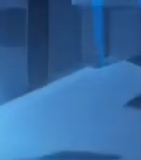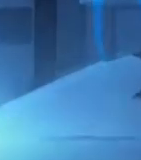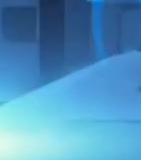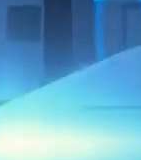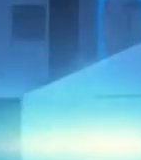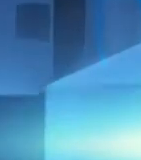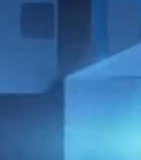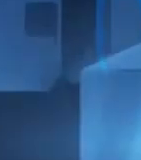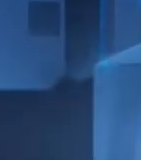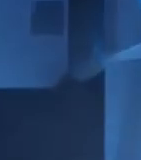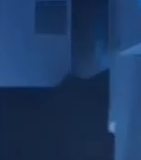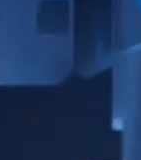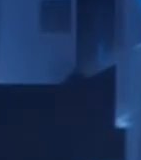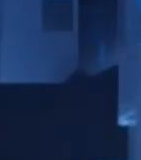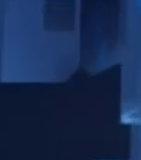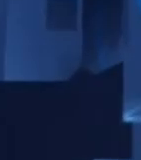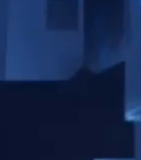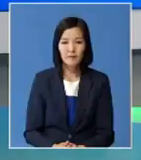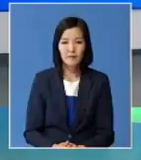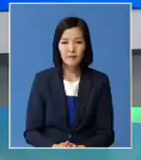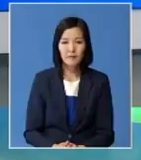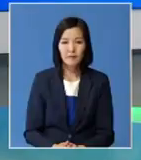Аманжол Жөнкешев, Жетісу арнасы.